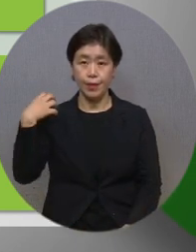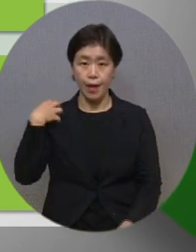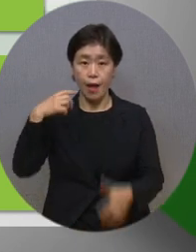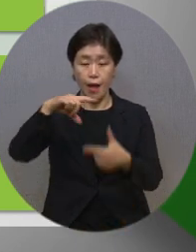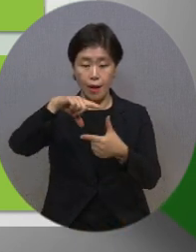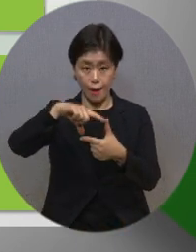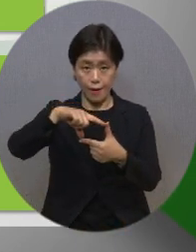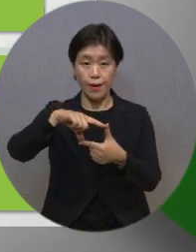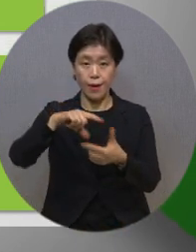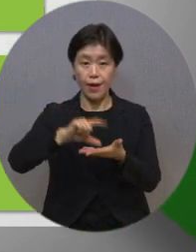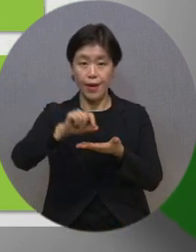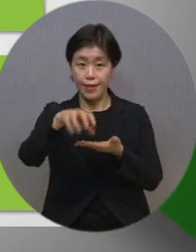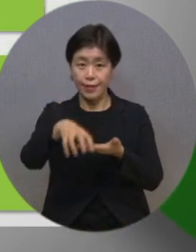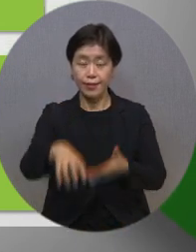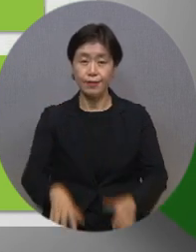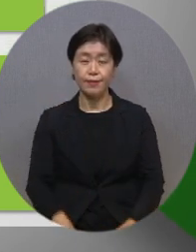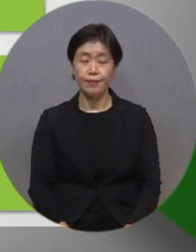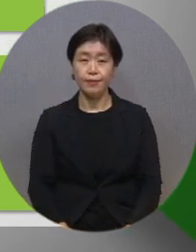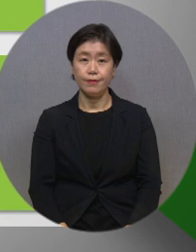지사는 경남지사입니다.